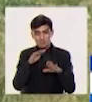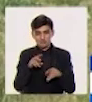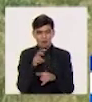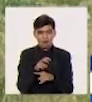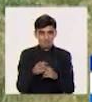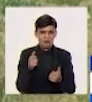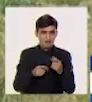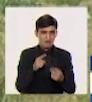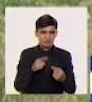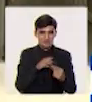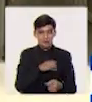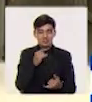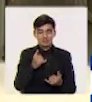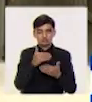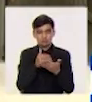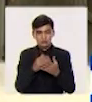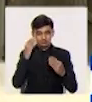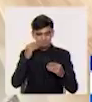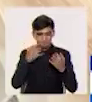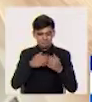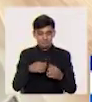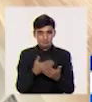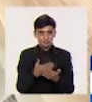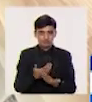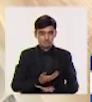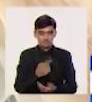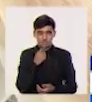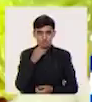еді. Ресми статистикаға сүйенсек, күнкөріс деңгейінен төмен, яғни